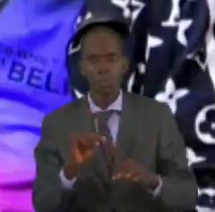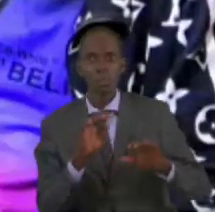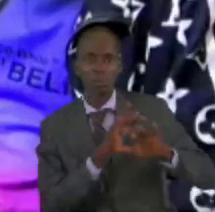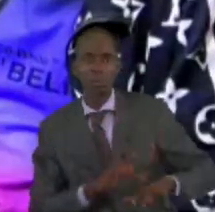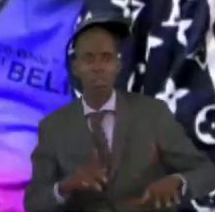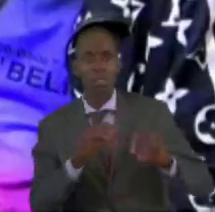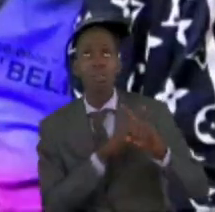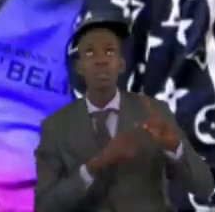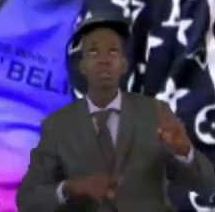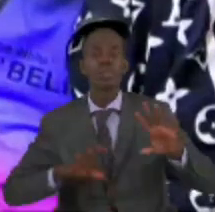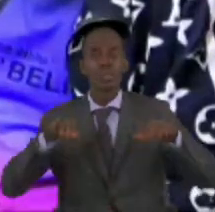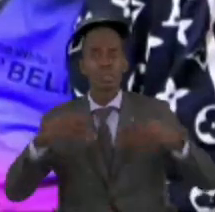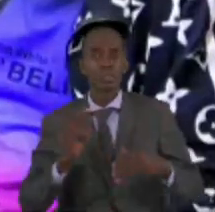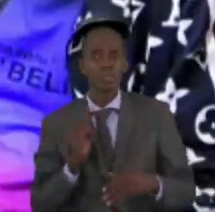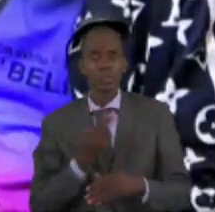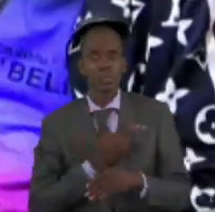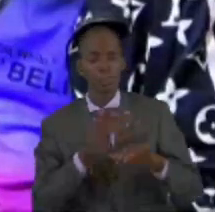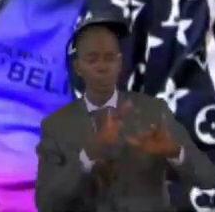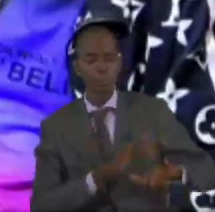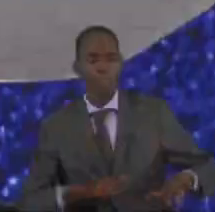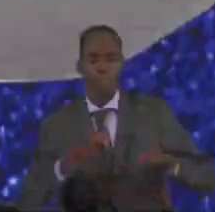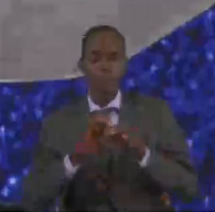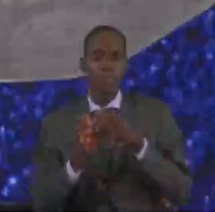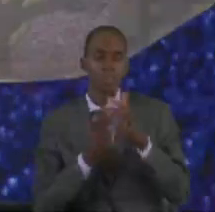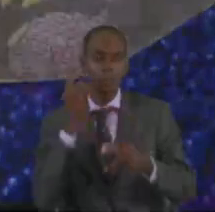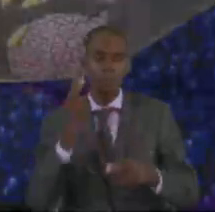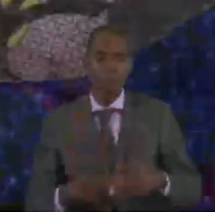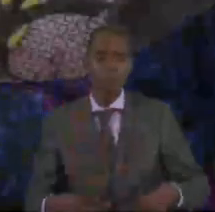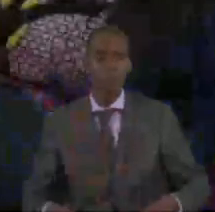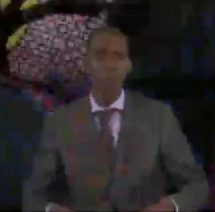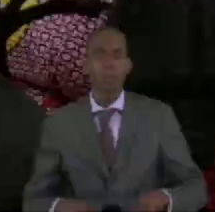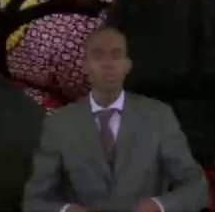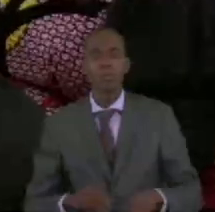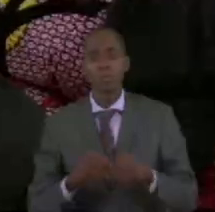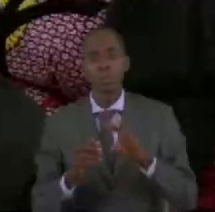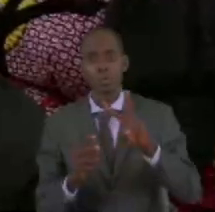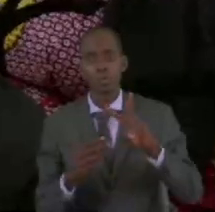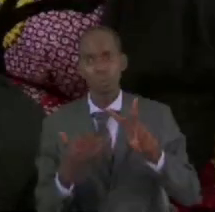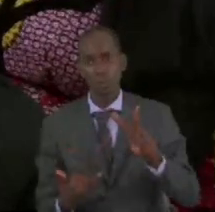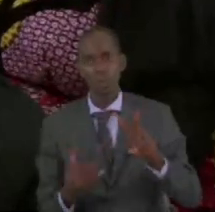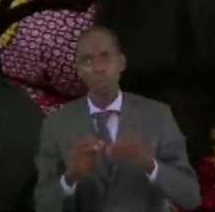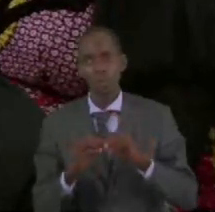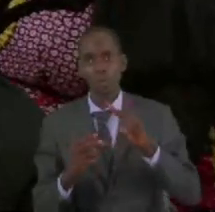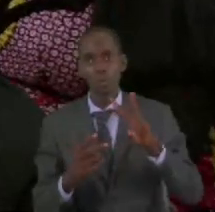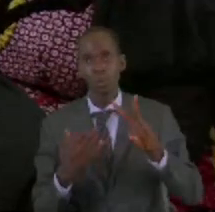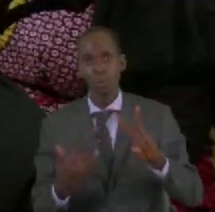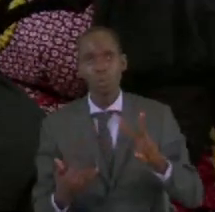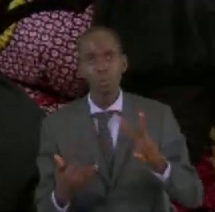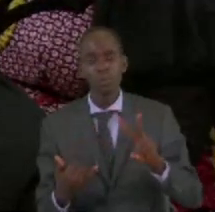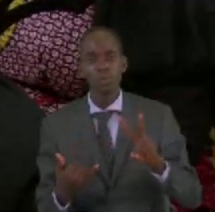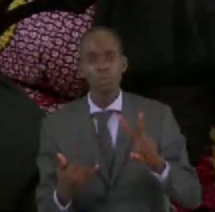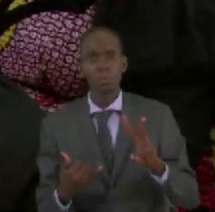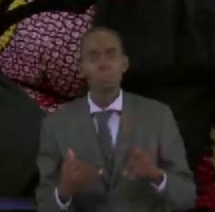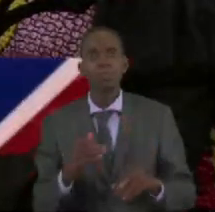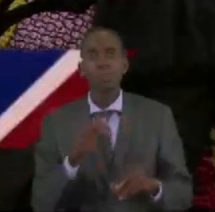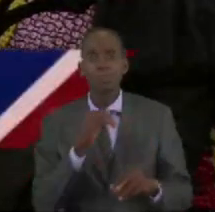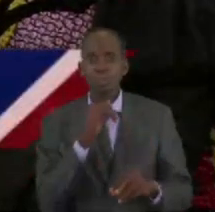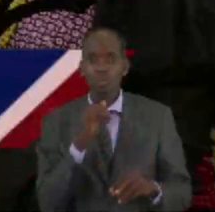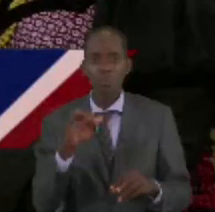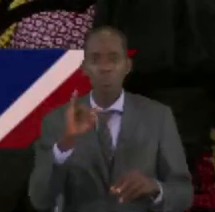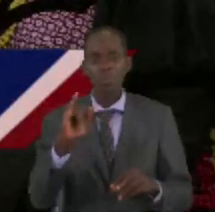pitié de lui. Puisse le Seigneur nous accorder miséricorde au nom de Jésus-Christ. On voit la deuxième partie ici. Deuxième partie